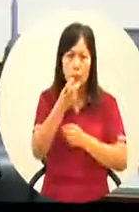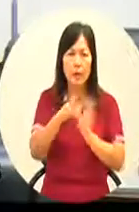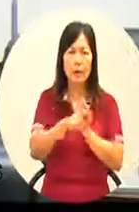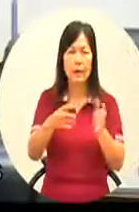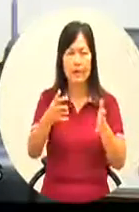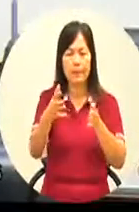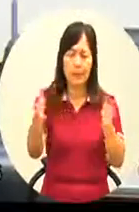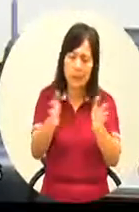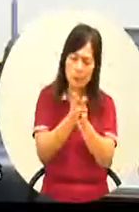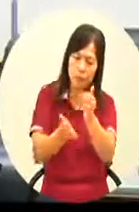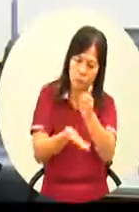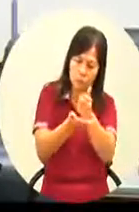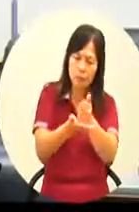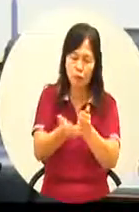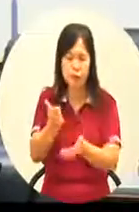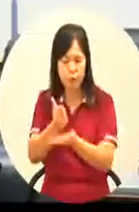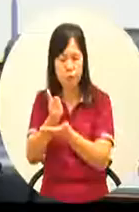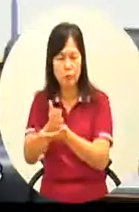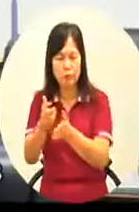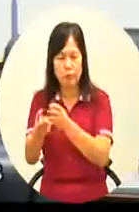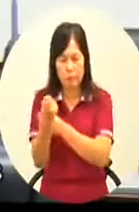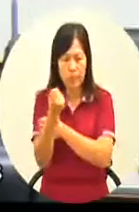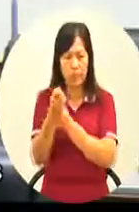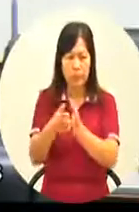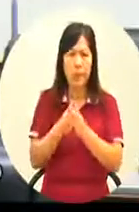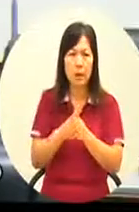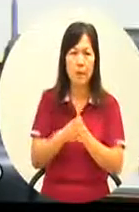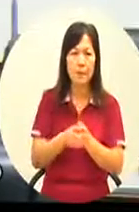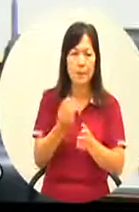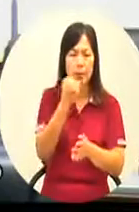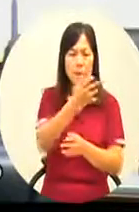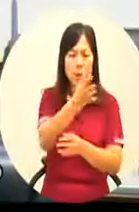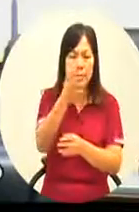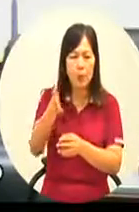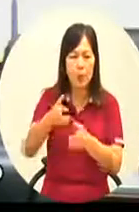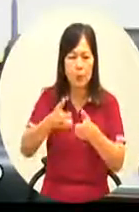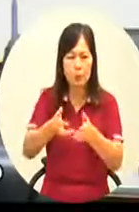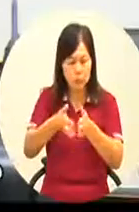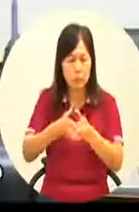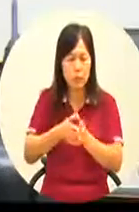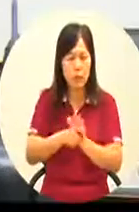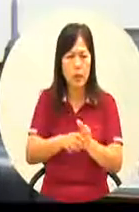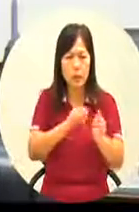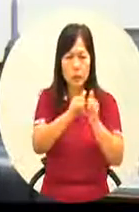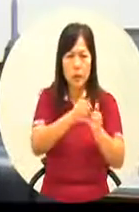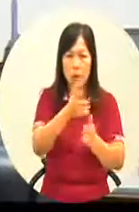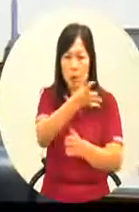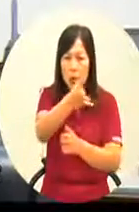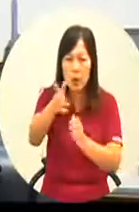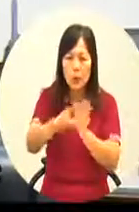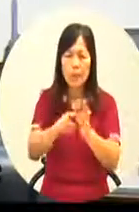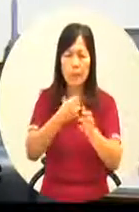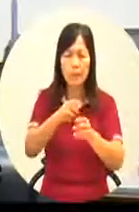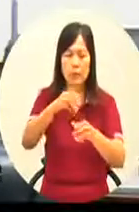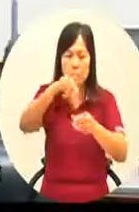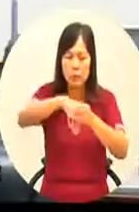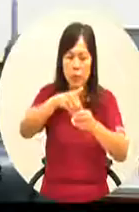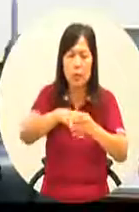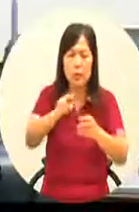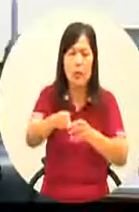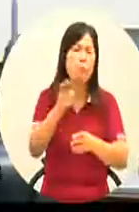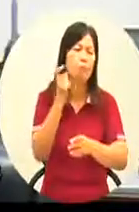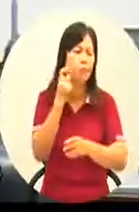互相勉励，我想民调很重要啊，民调是真的民调，不是调选举的民调，那都假。